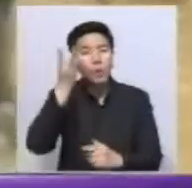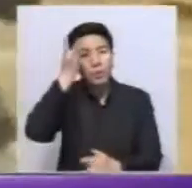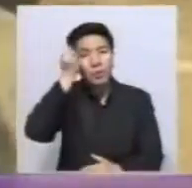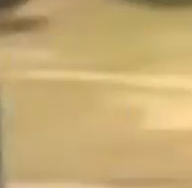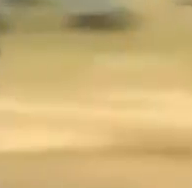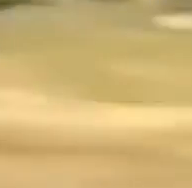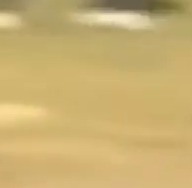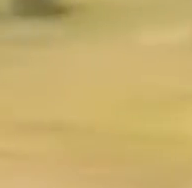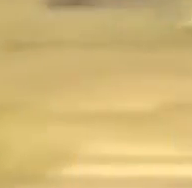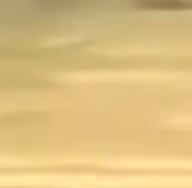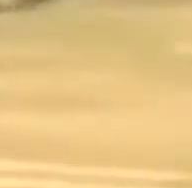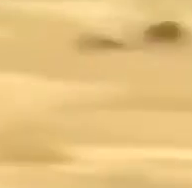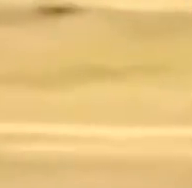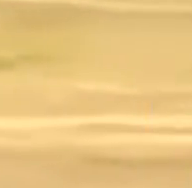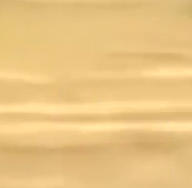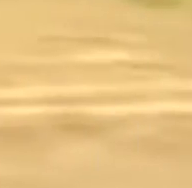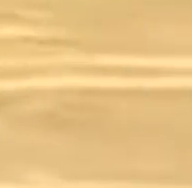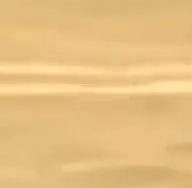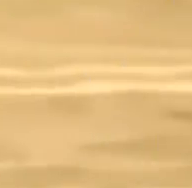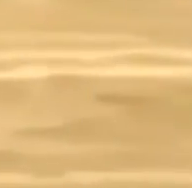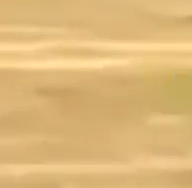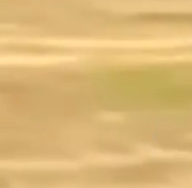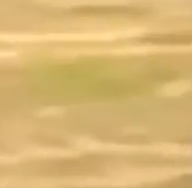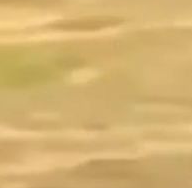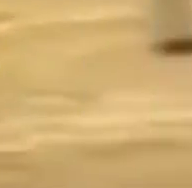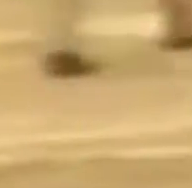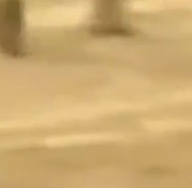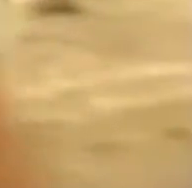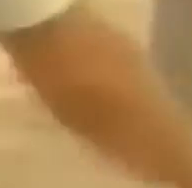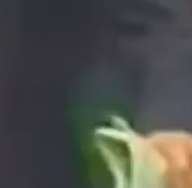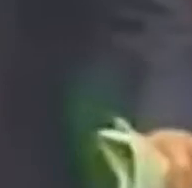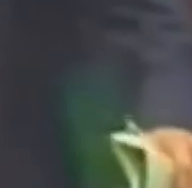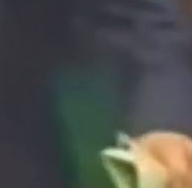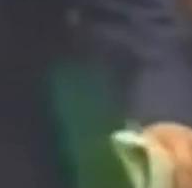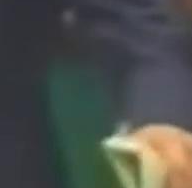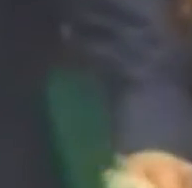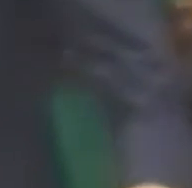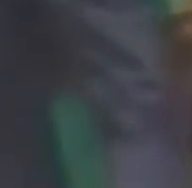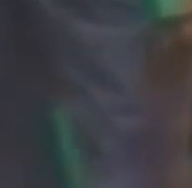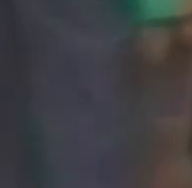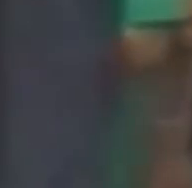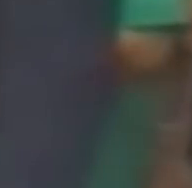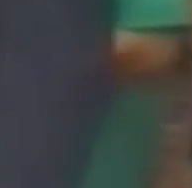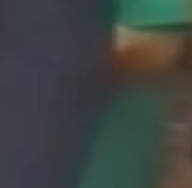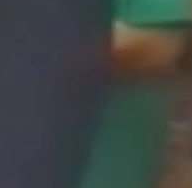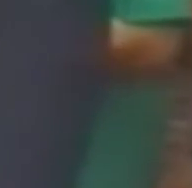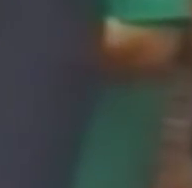สของพระบาทสมเด็จพระปรมินทรมหาภูมิพลอดุลยเดชมาปฏิบัติใช้ให้สมบูรณ์ในทุกพื้น